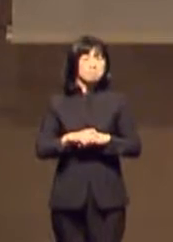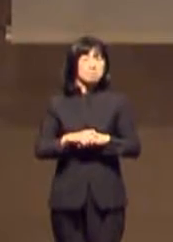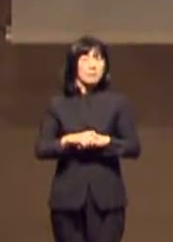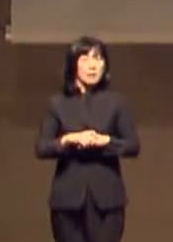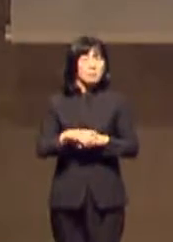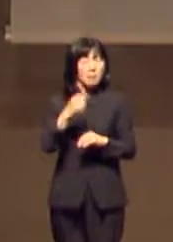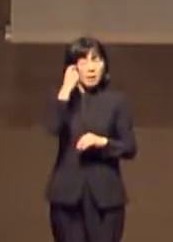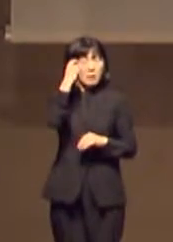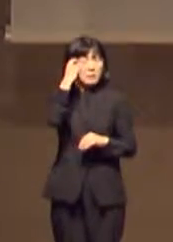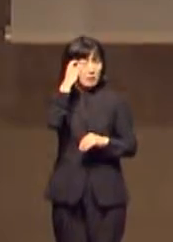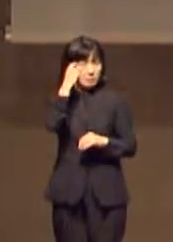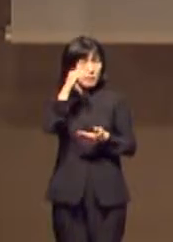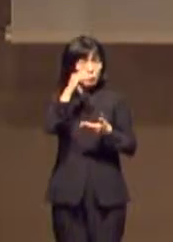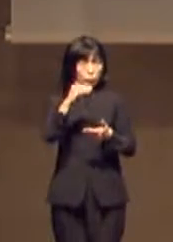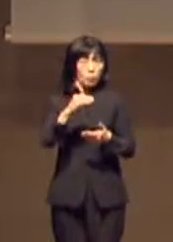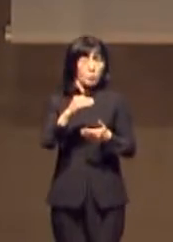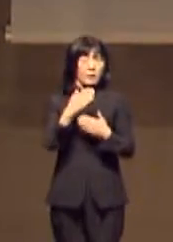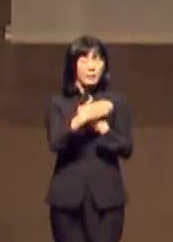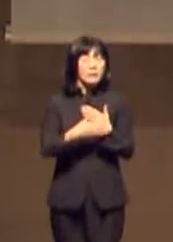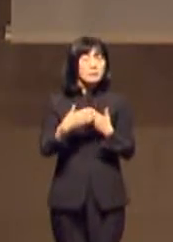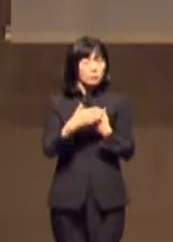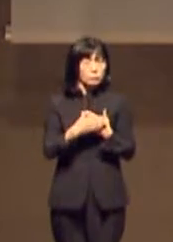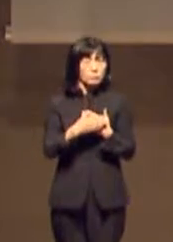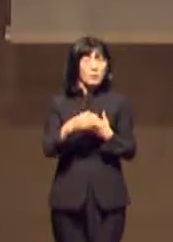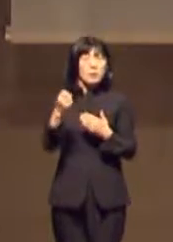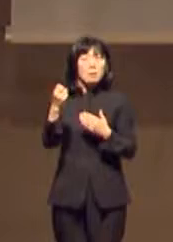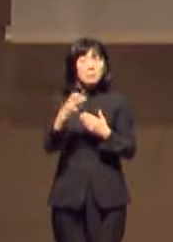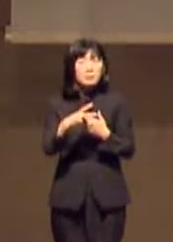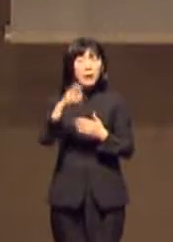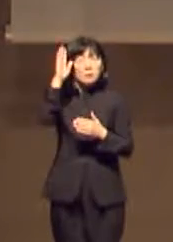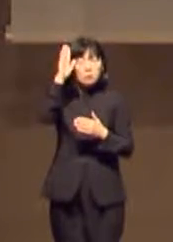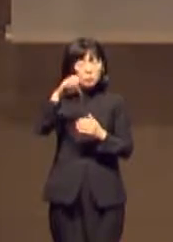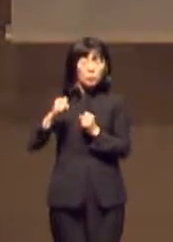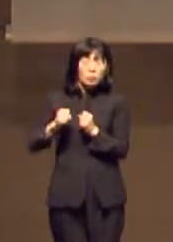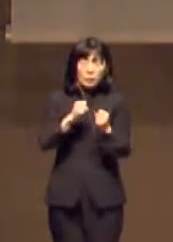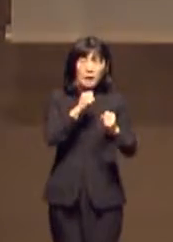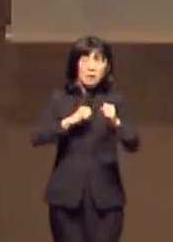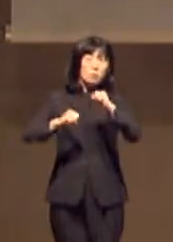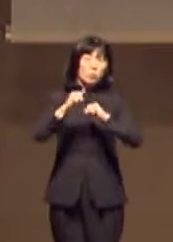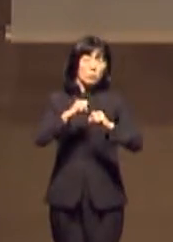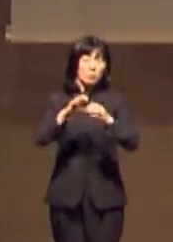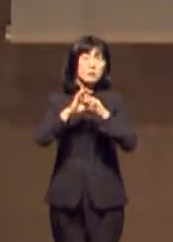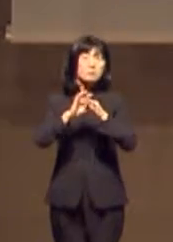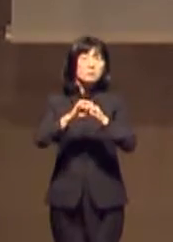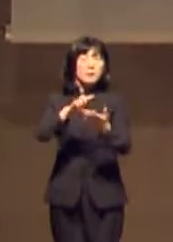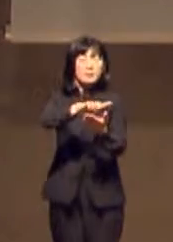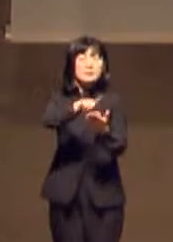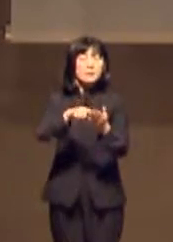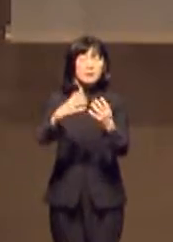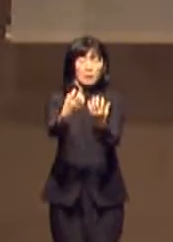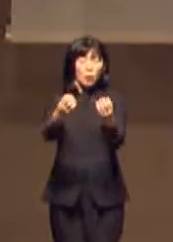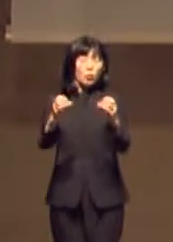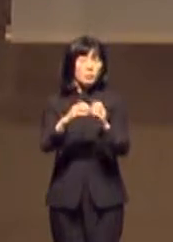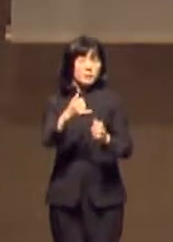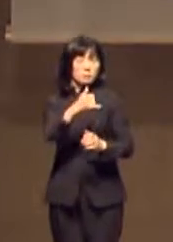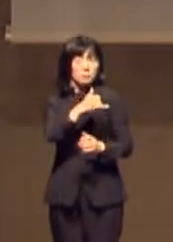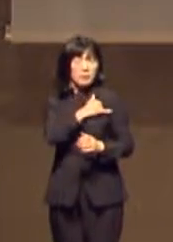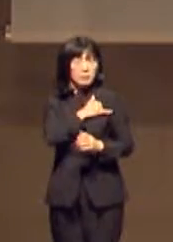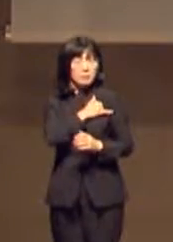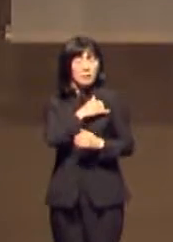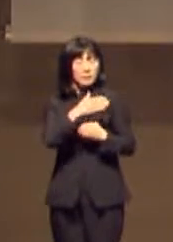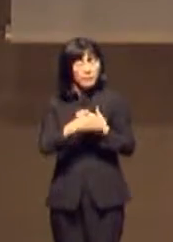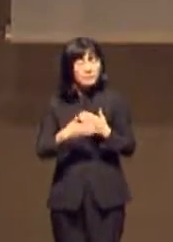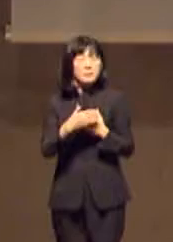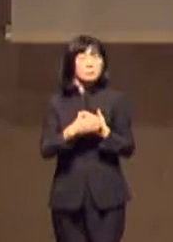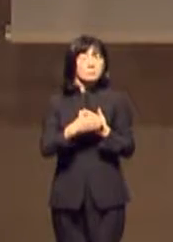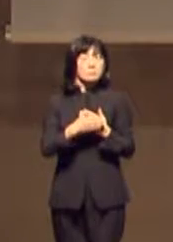認識することが極めて重要ということ、そしてその後の避難行動については、地域コミュニティの役割が大きいということを認識